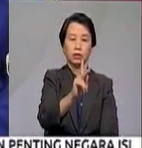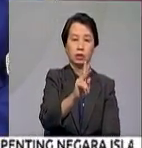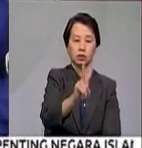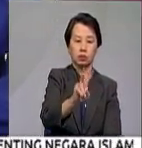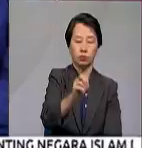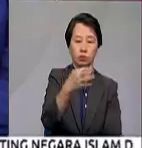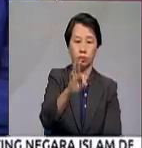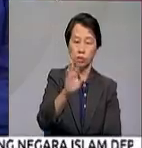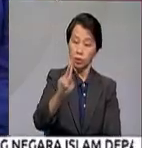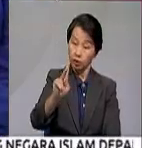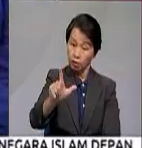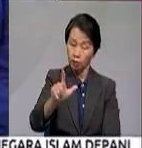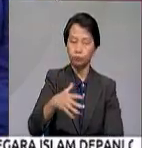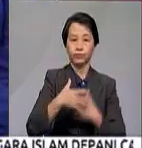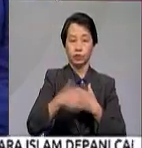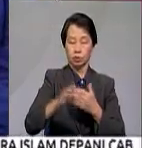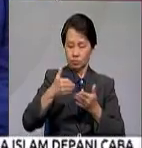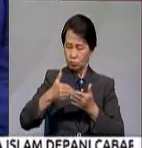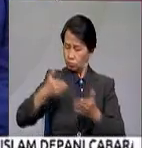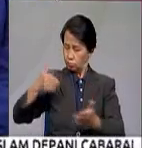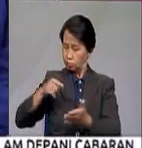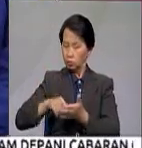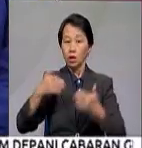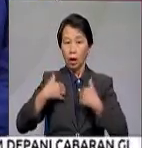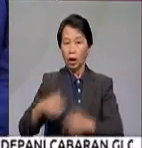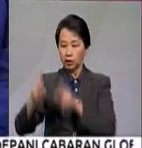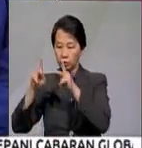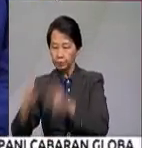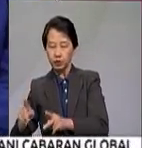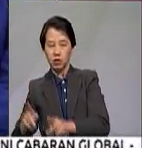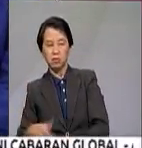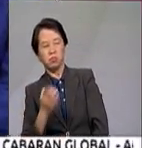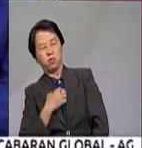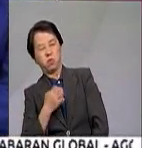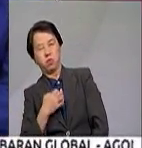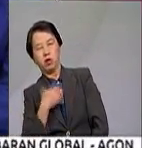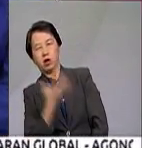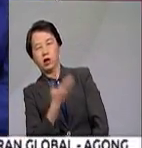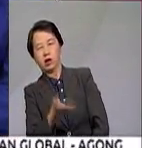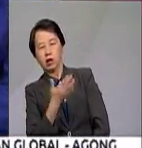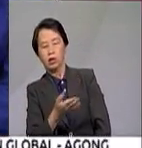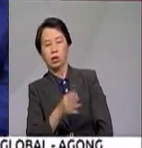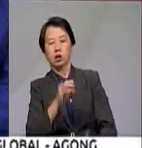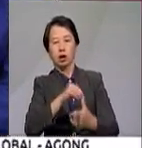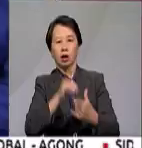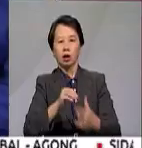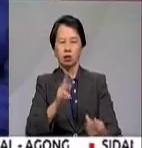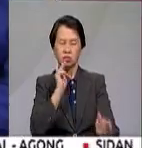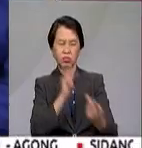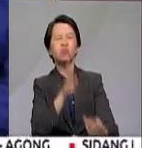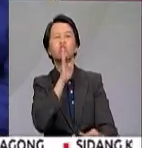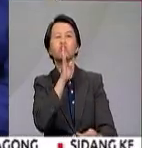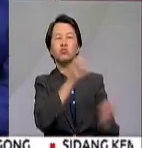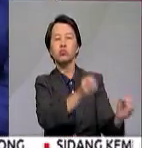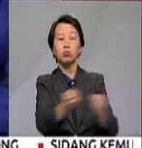ini. Apatah lagi setelah sebelum ini, ada pihak yang mempertikai kewujudan ataupun rasional penganjurannya. Bercakap